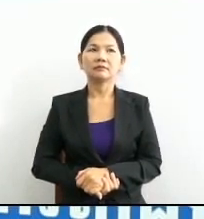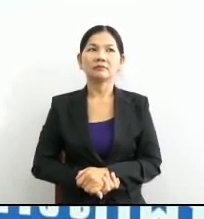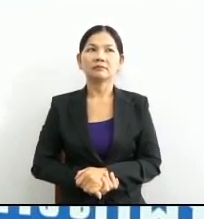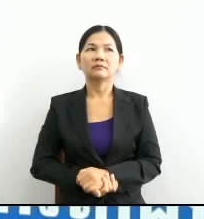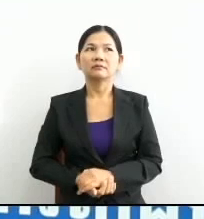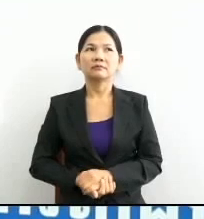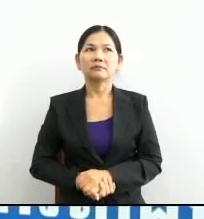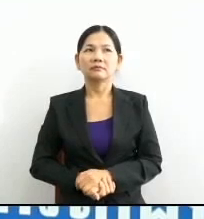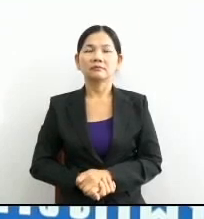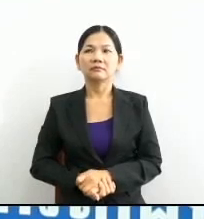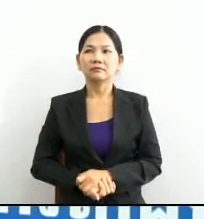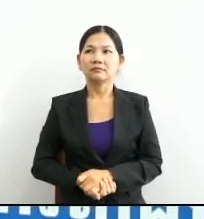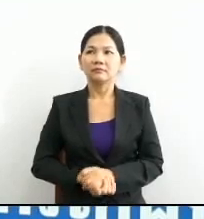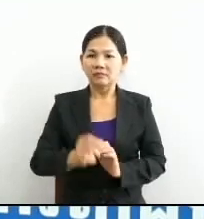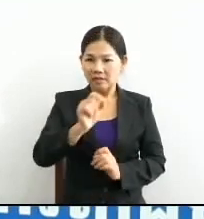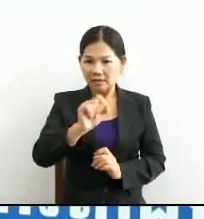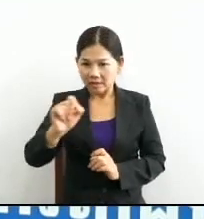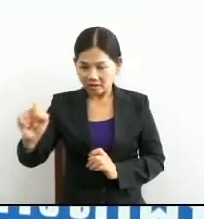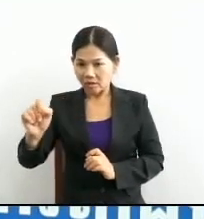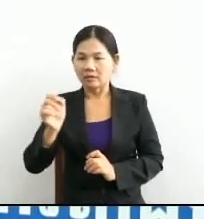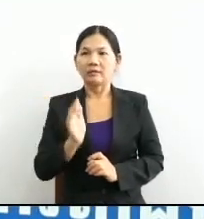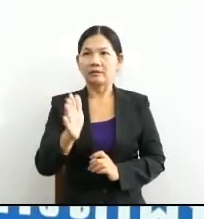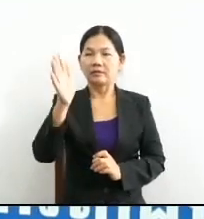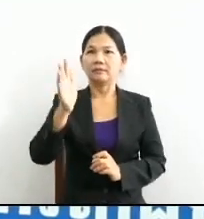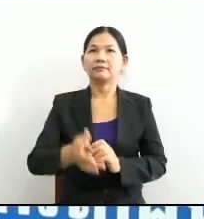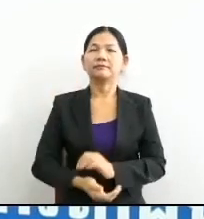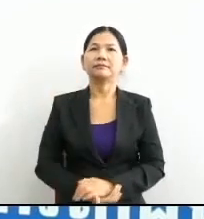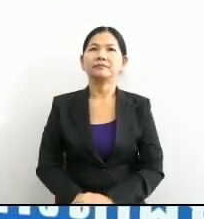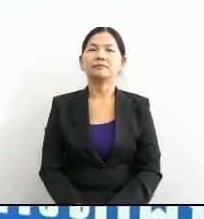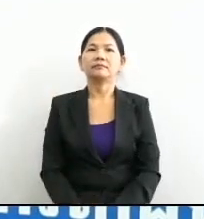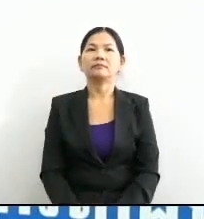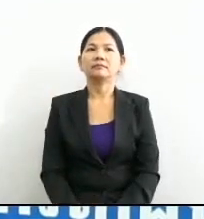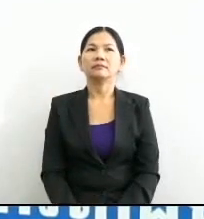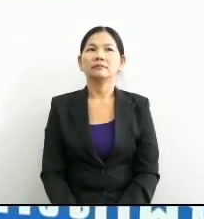có tất con này cô cái thằng con cọt lươn lươn này chát chát này